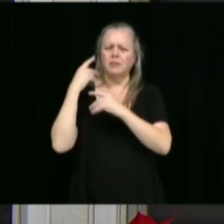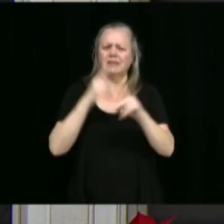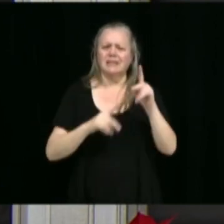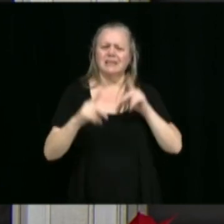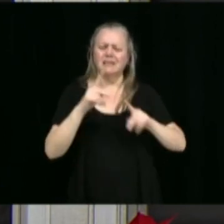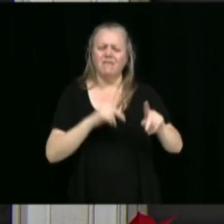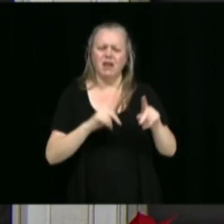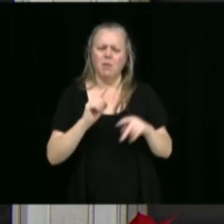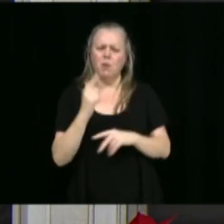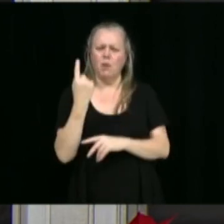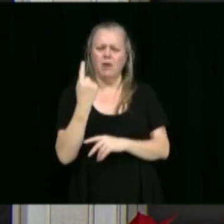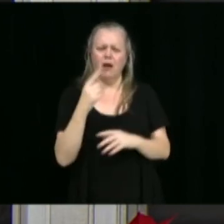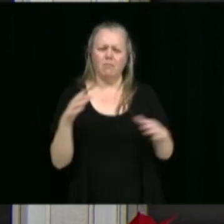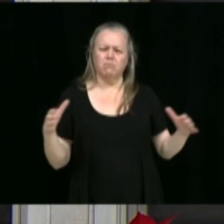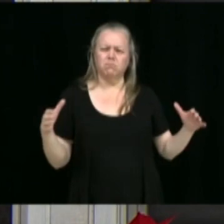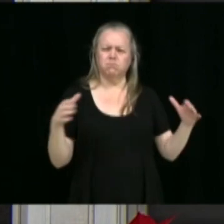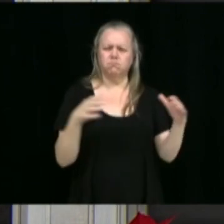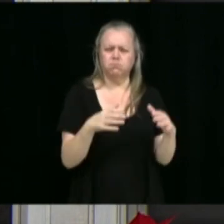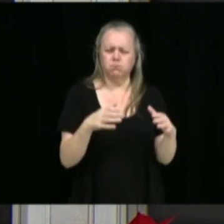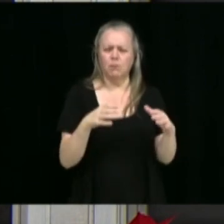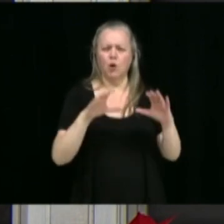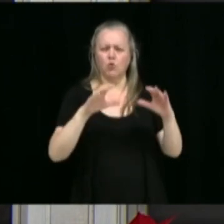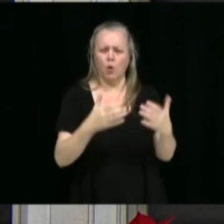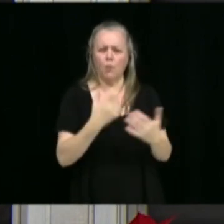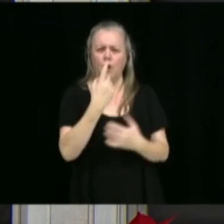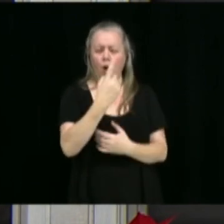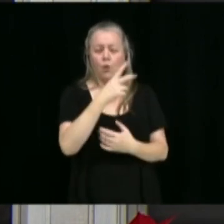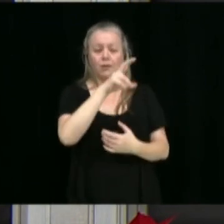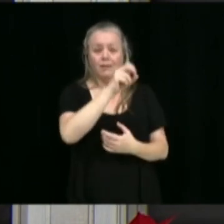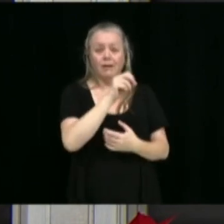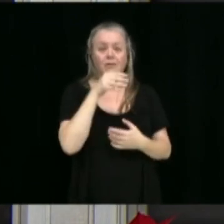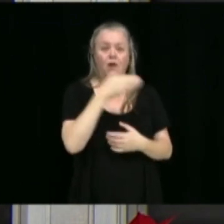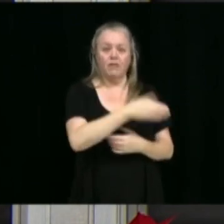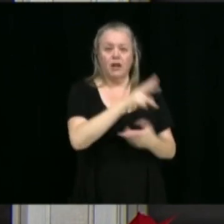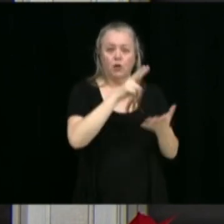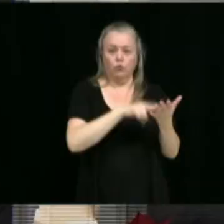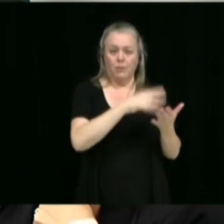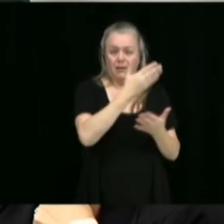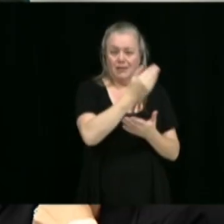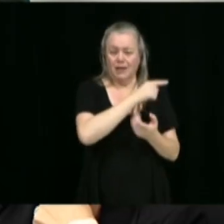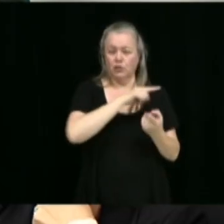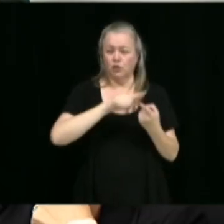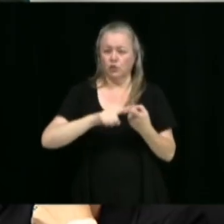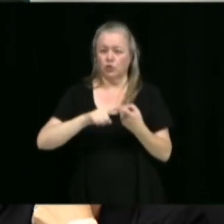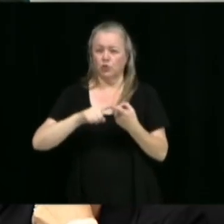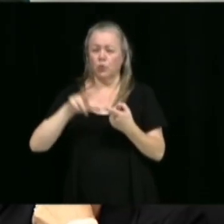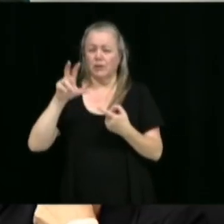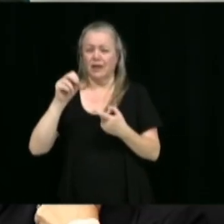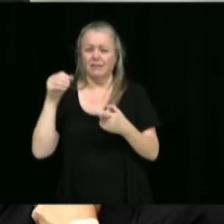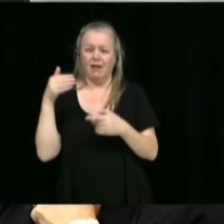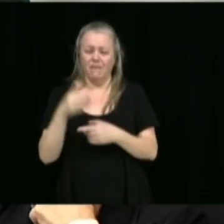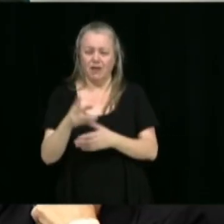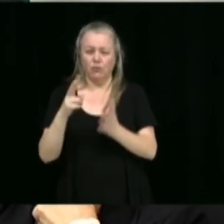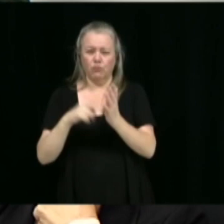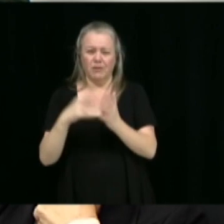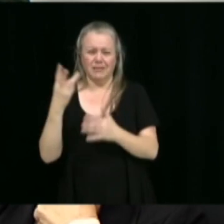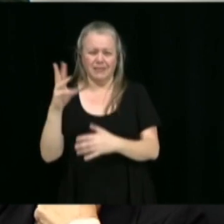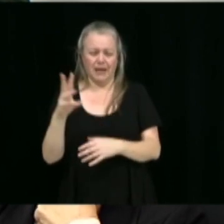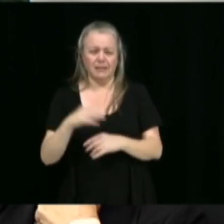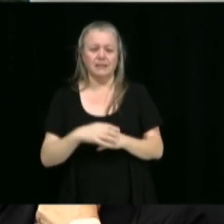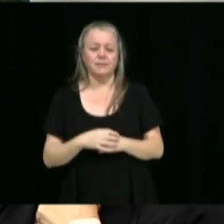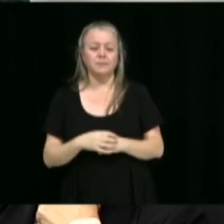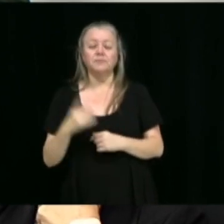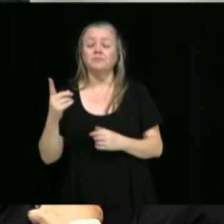1, groupe B pour la période du 30 avril 2015 au 30 avril 2016. Il s'agit d'autoriser l'Union des municipalités du Québec à